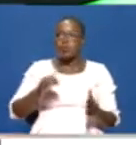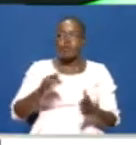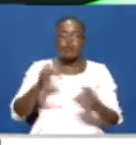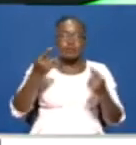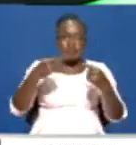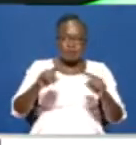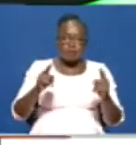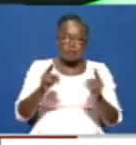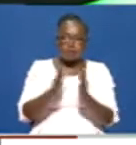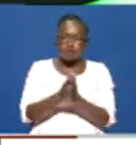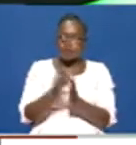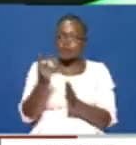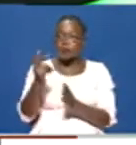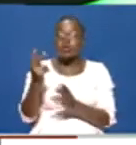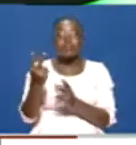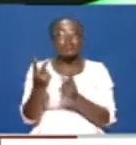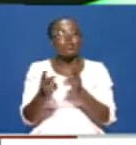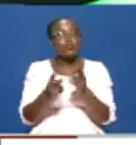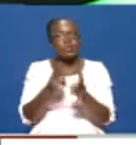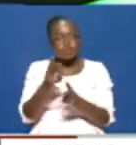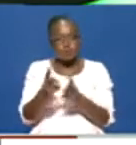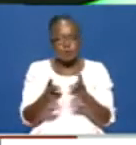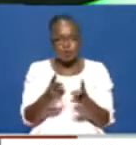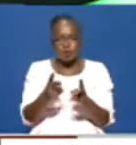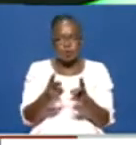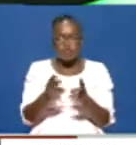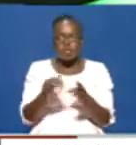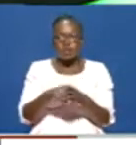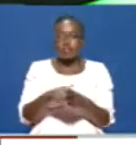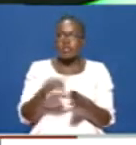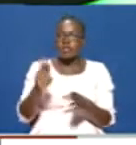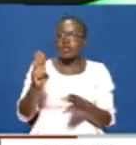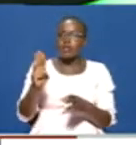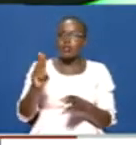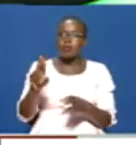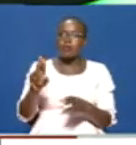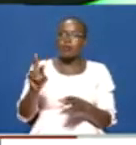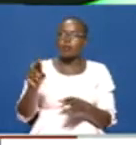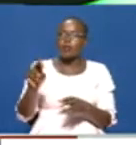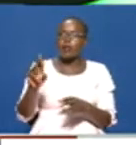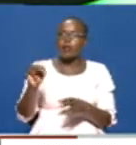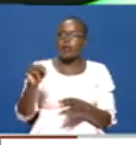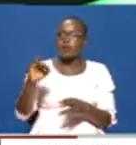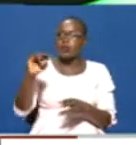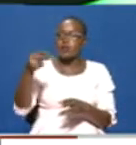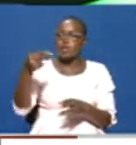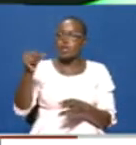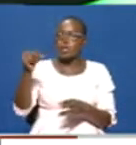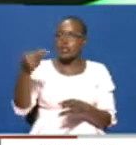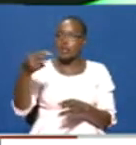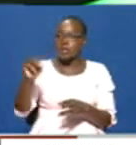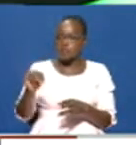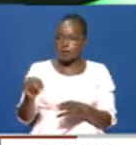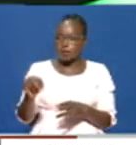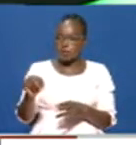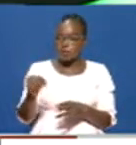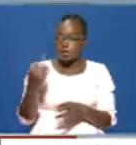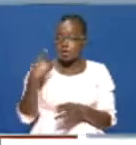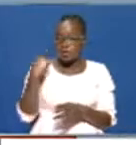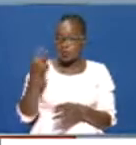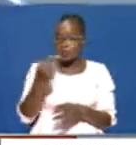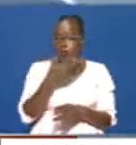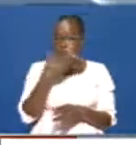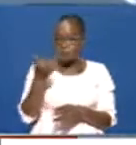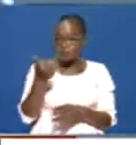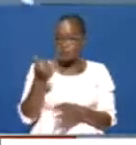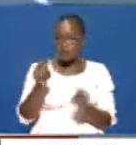Madola ya mwaka 2022 jijini Birmingham. Timu hizo za Kenya zinaorodheshwa kwenye nafasi ya pili bora kwenye orodha ya